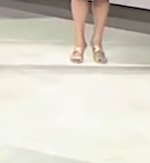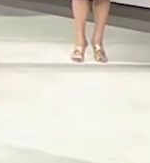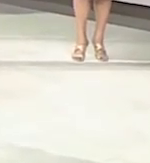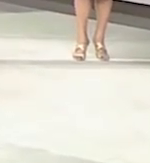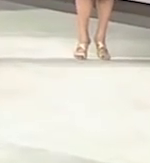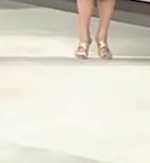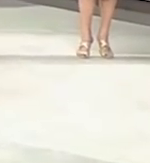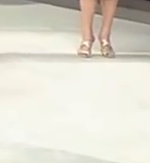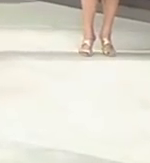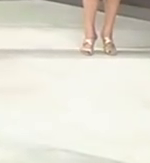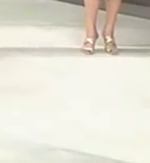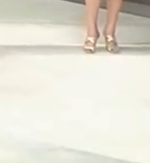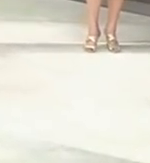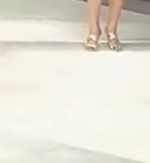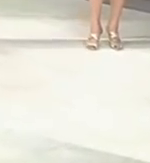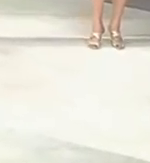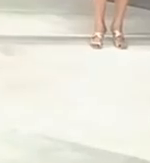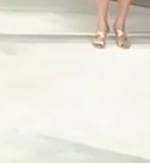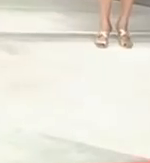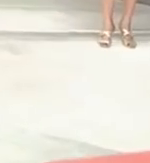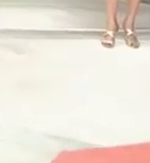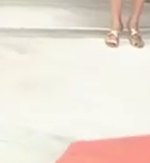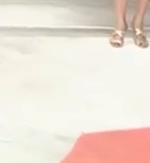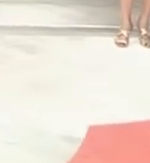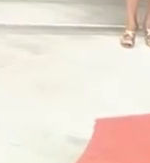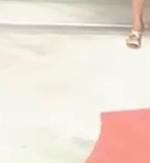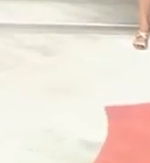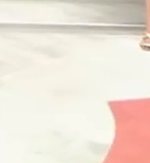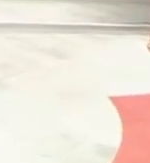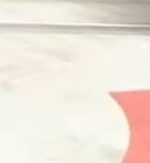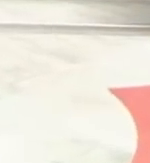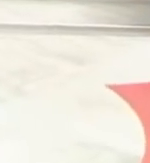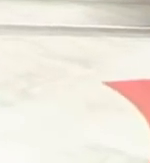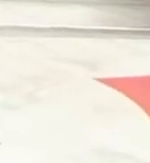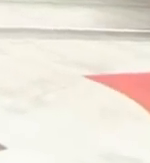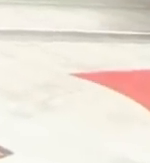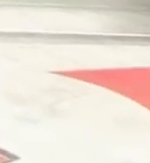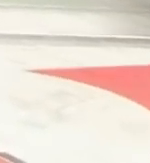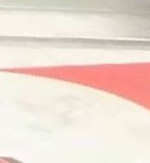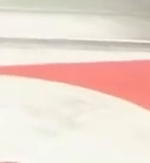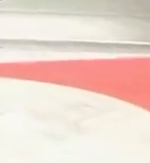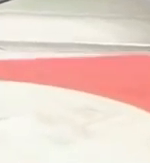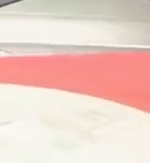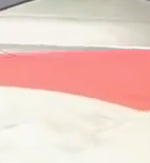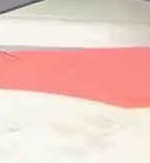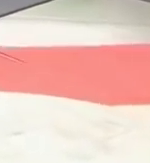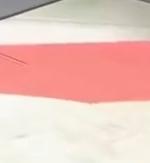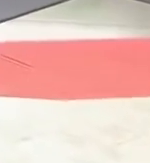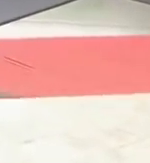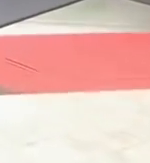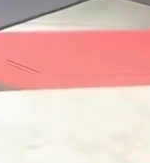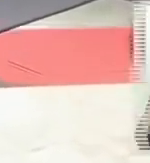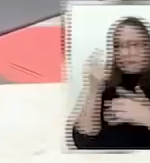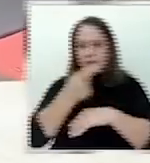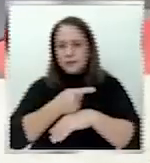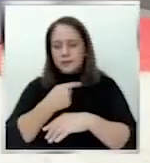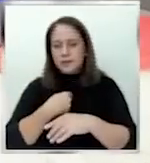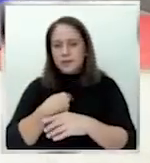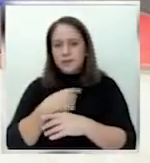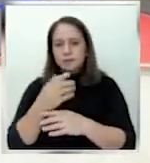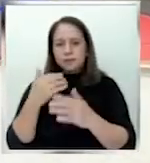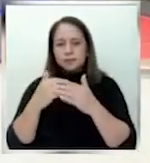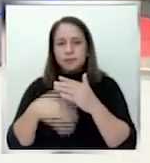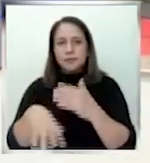153,335. Pinakamababa sa nakalipas na 25 araw. Bagyang tumaas sa 8,702 ang mga bagong kaso